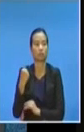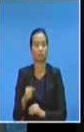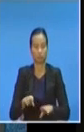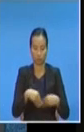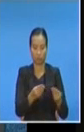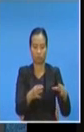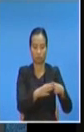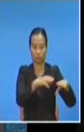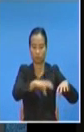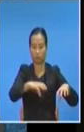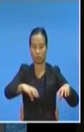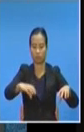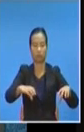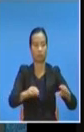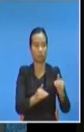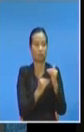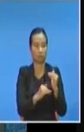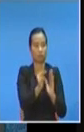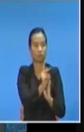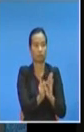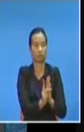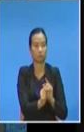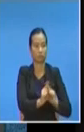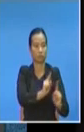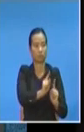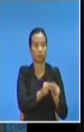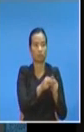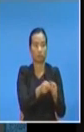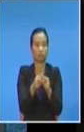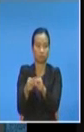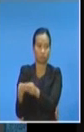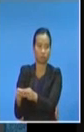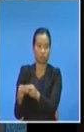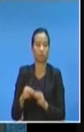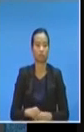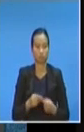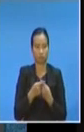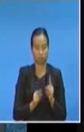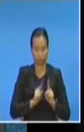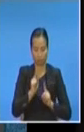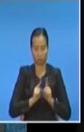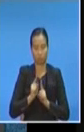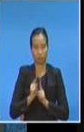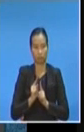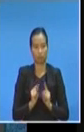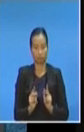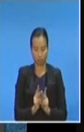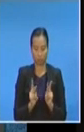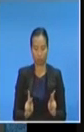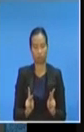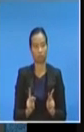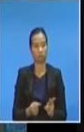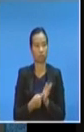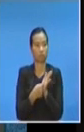ชาการเนี่ยเป็นผู้กำหนดหลักเกณฑ์การประเมินและวิธีการประเมินนั้นจะต้องทำในรูปของคณะกรรมการที่เราเส